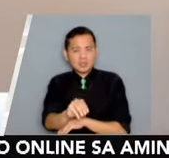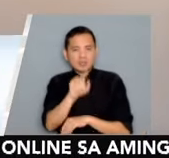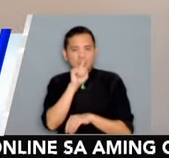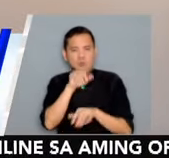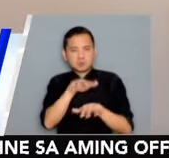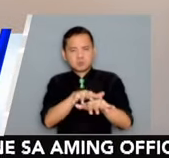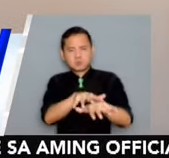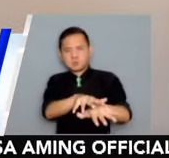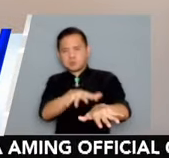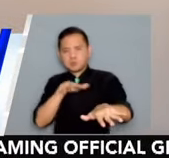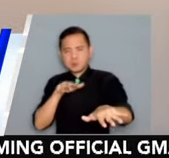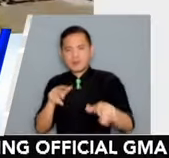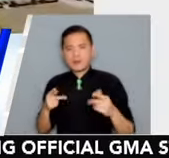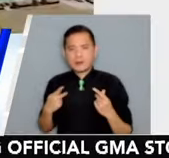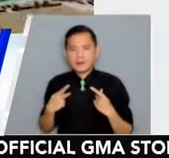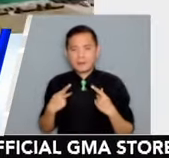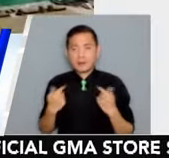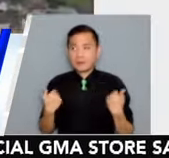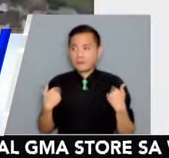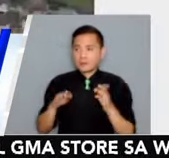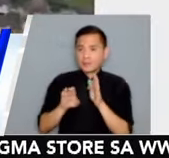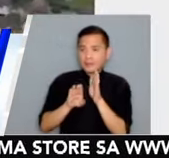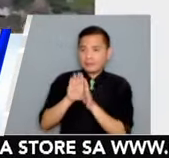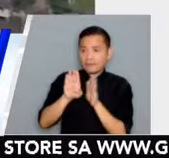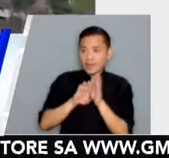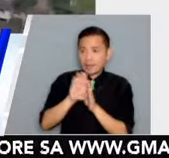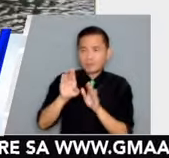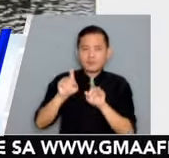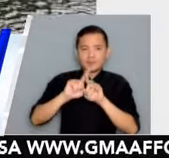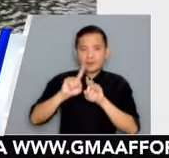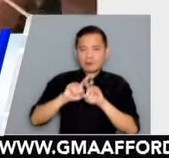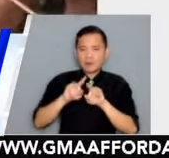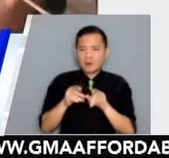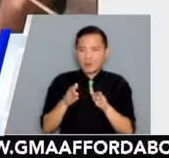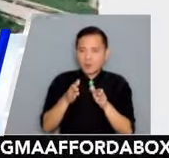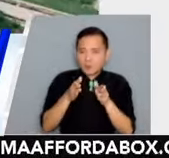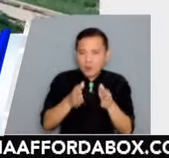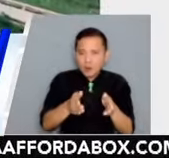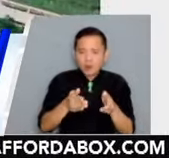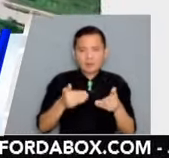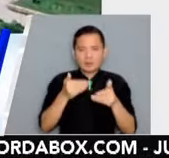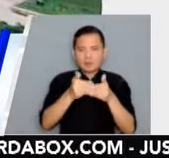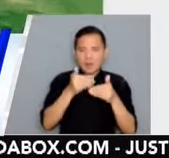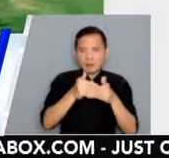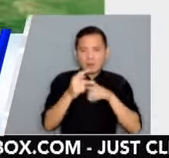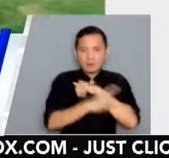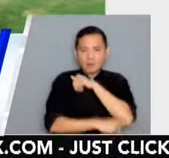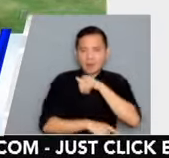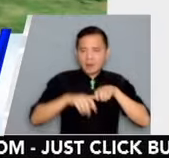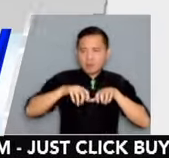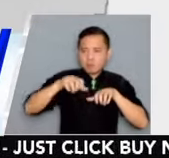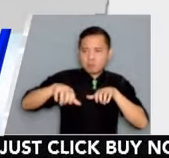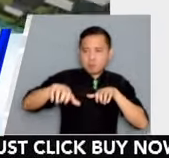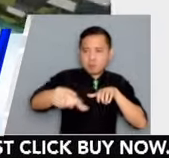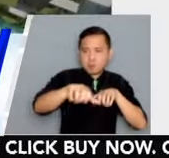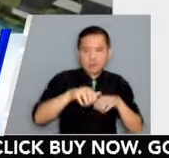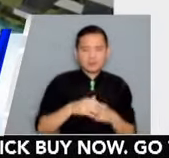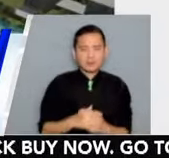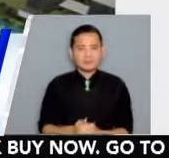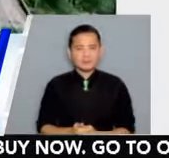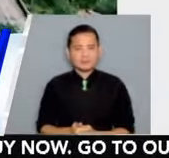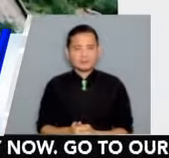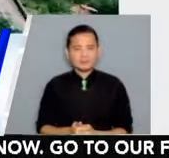mga kalapit probinsya at siyudad. Yan ang mga nakikita natin ngayong mga development. Bukod sa pagdaragdag ng